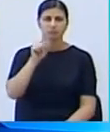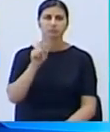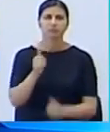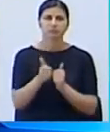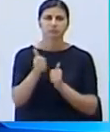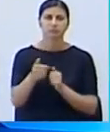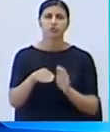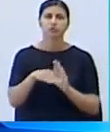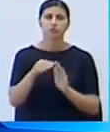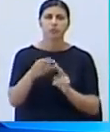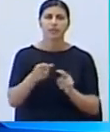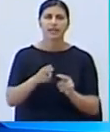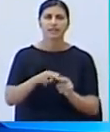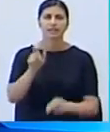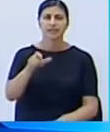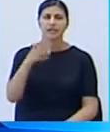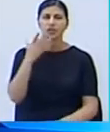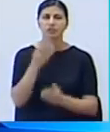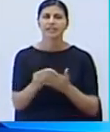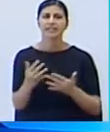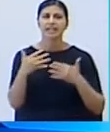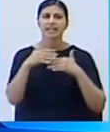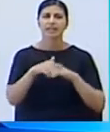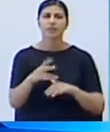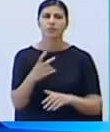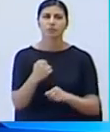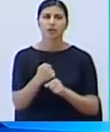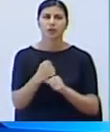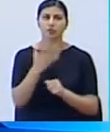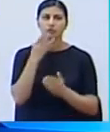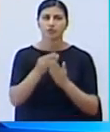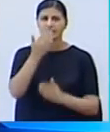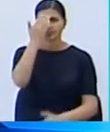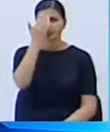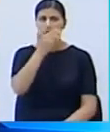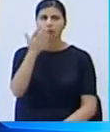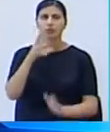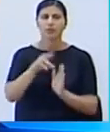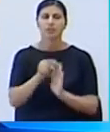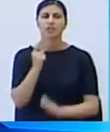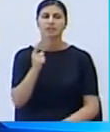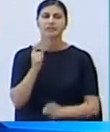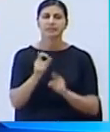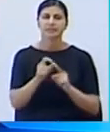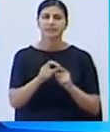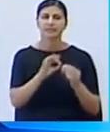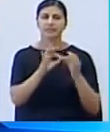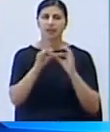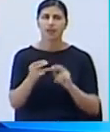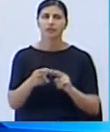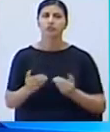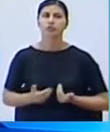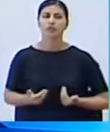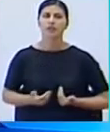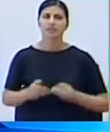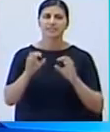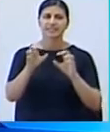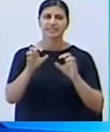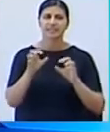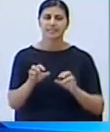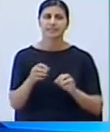ეს ხალხი ჩვენ ინტეგრირება გაუკეთოთ ჩვენ საზოგადოებაში ჩვენი ერთ-ერთი ლოზუნგი და ეს ცხოვრების წესი